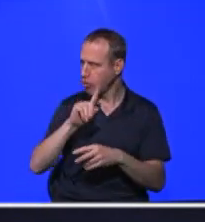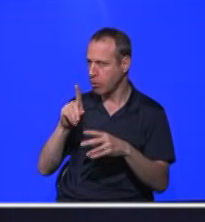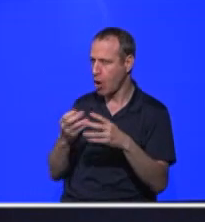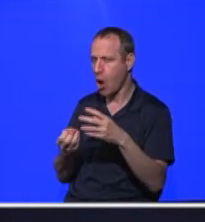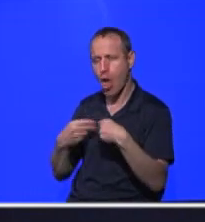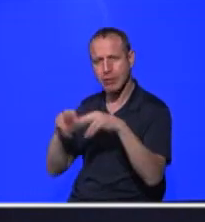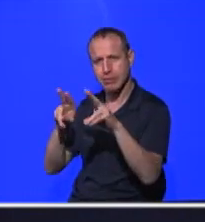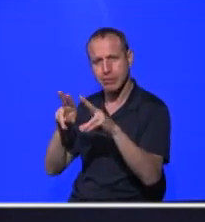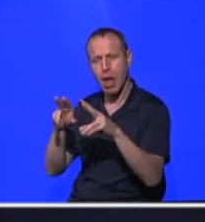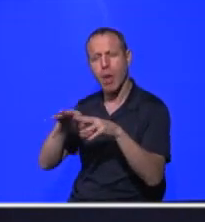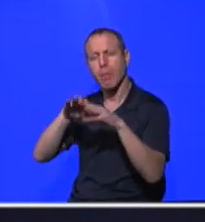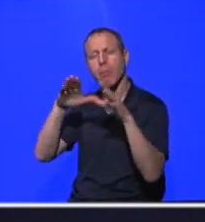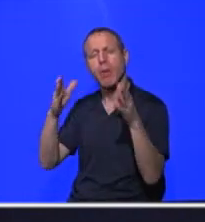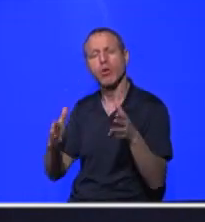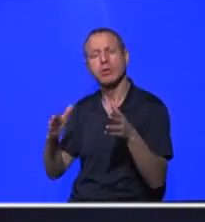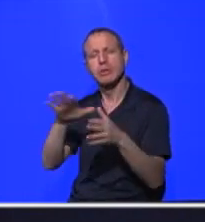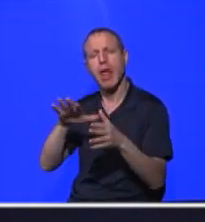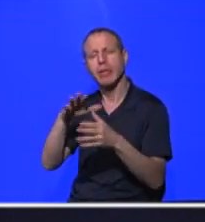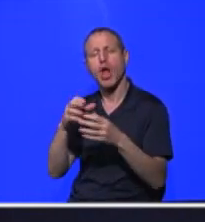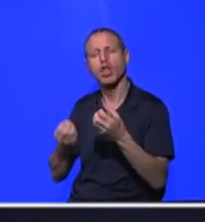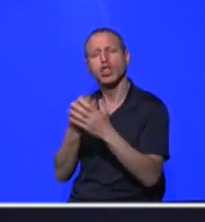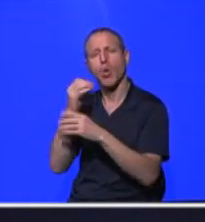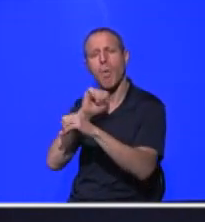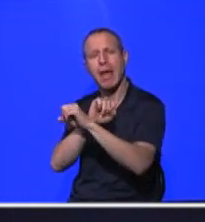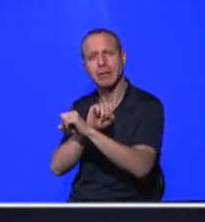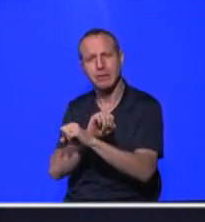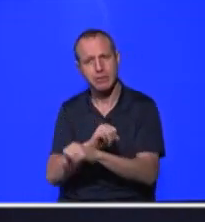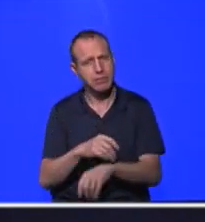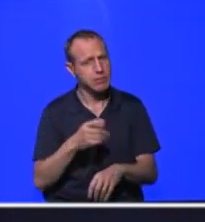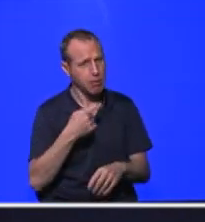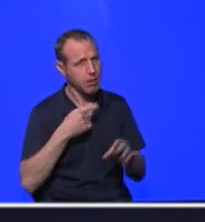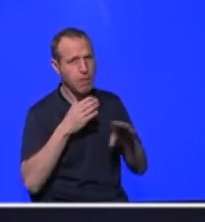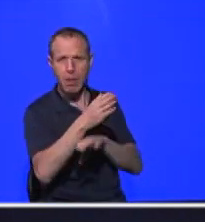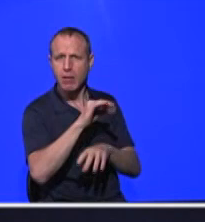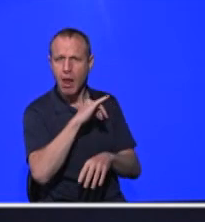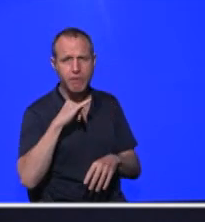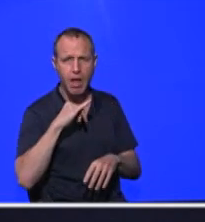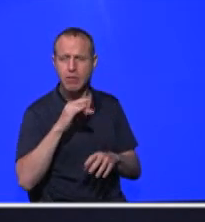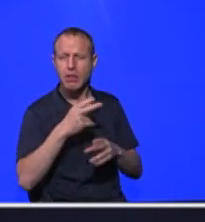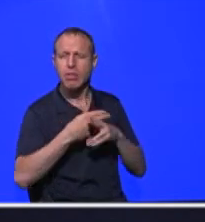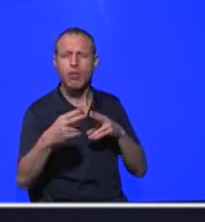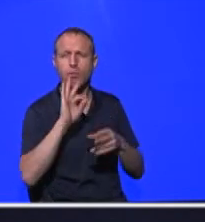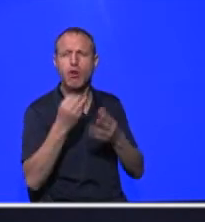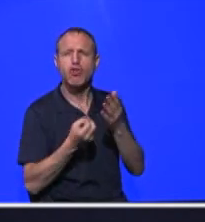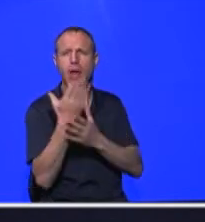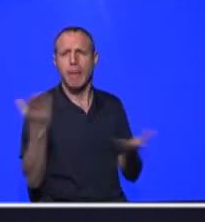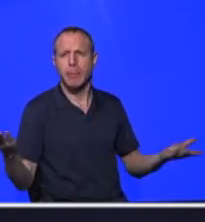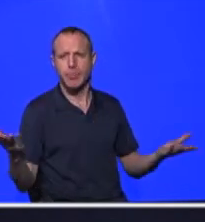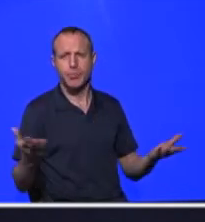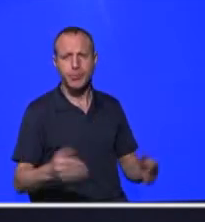לא, ואני פניתי לבד, לא בקטע של אני אסיר ברישיון וצריך... פניתי לבד נטו בשביל להשתקם.